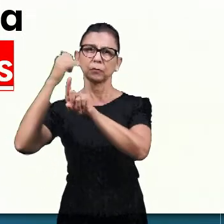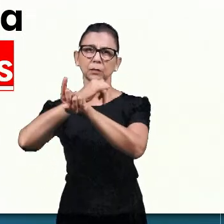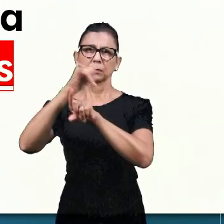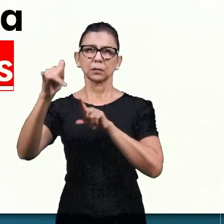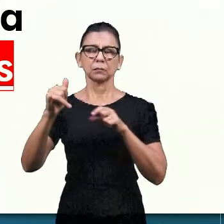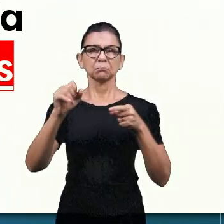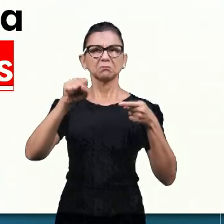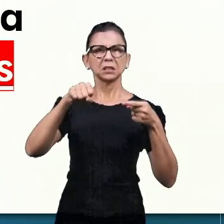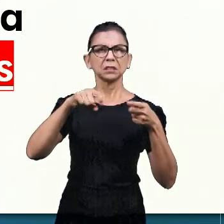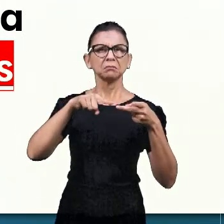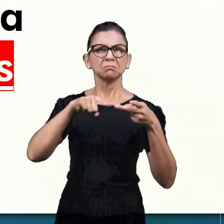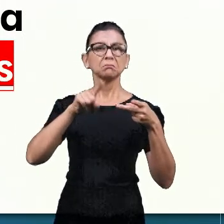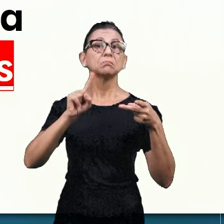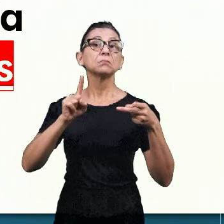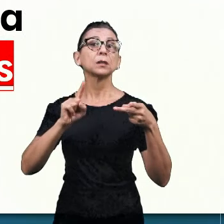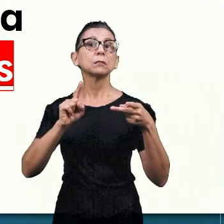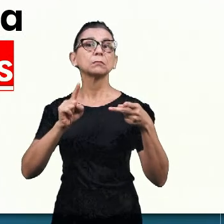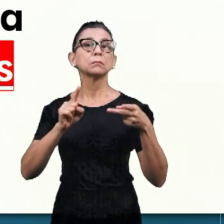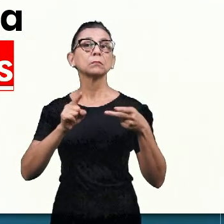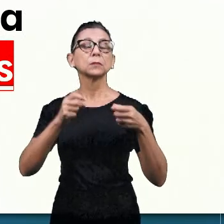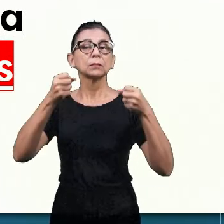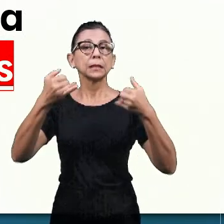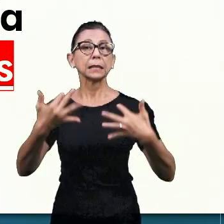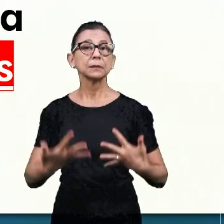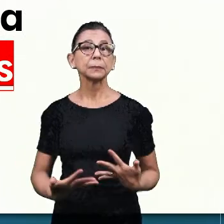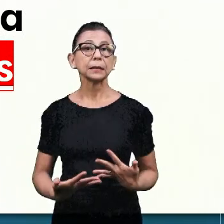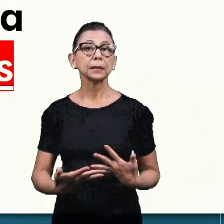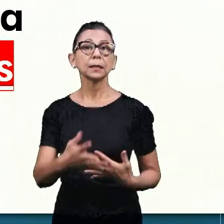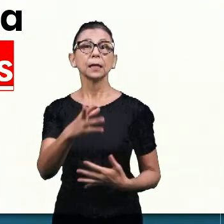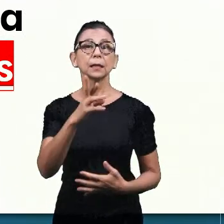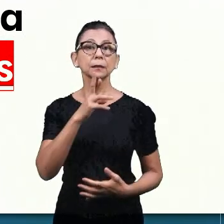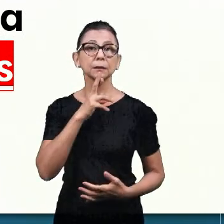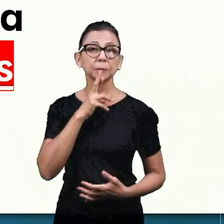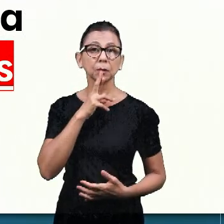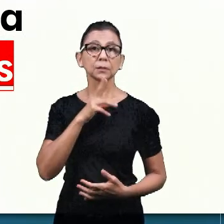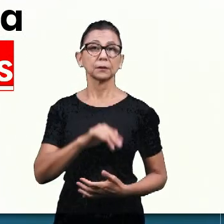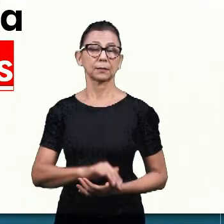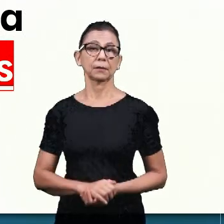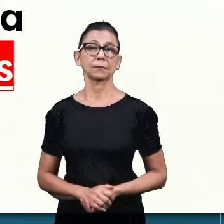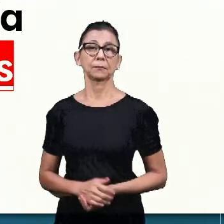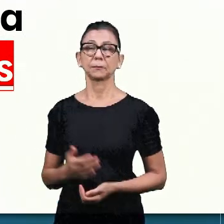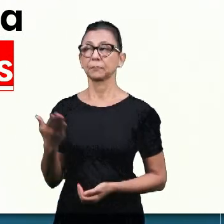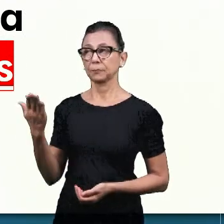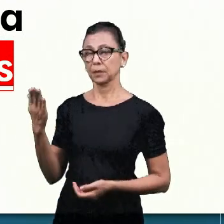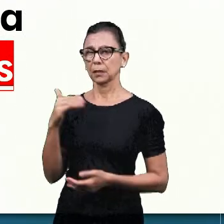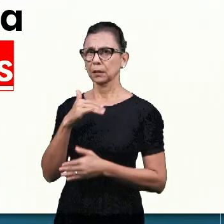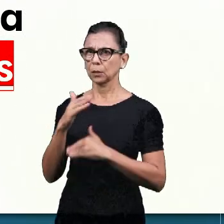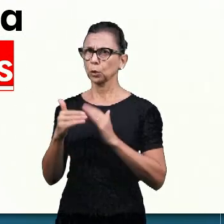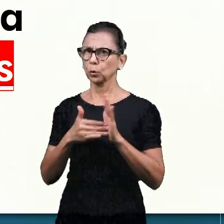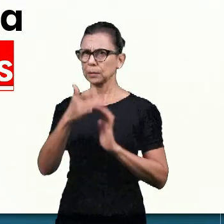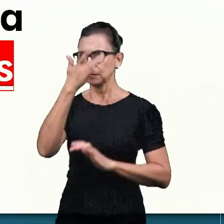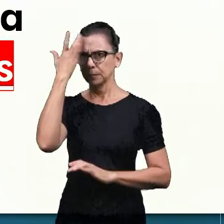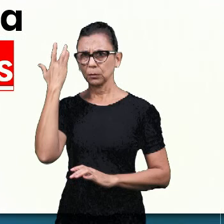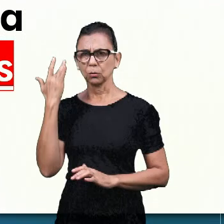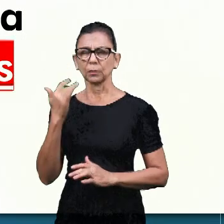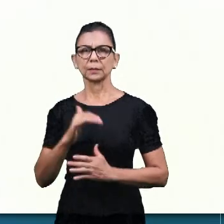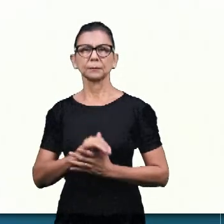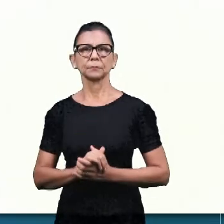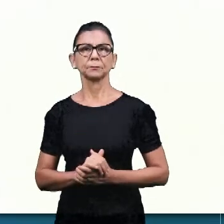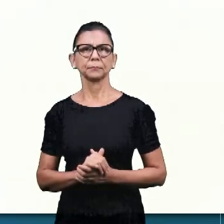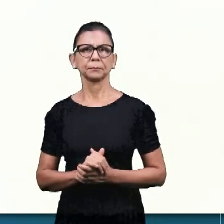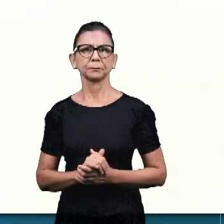ou non? Et justifiez votre réponse. Ces questions ici, comme vous voyez, s'adressent à toutes les personnes de